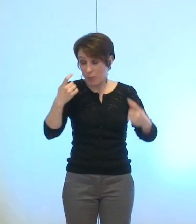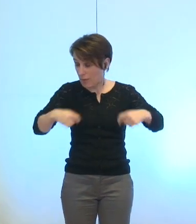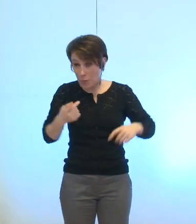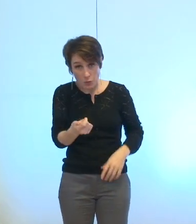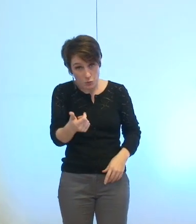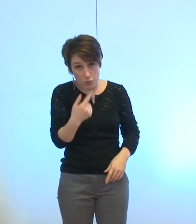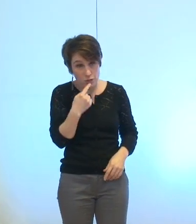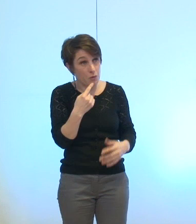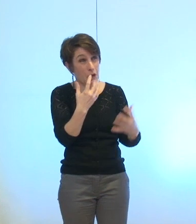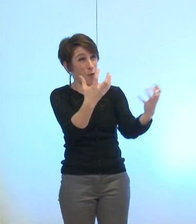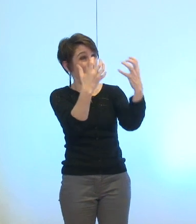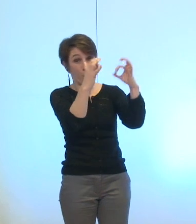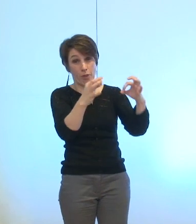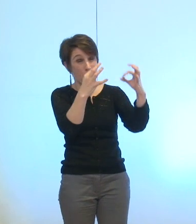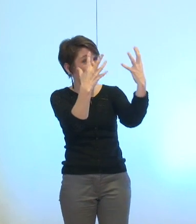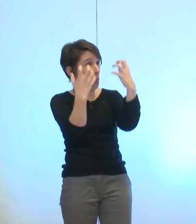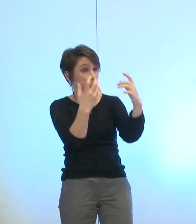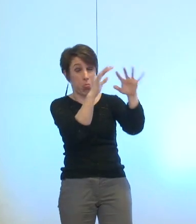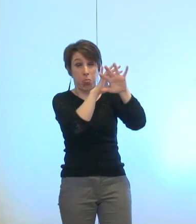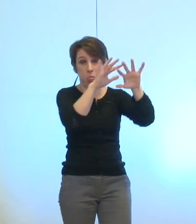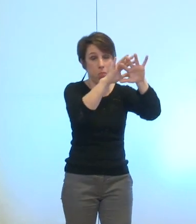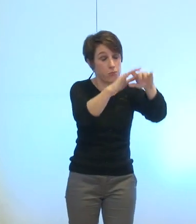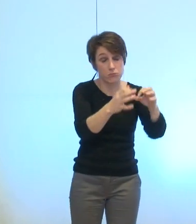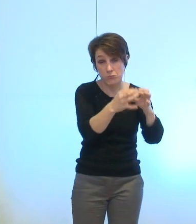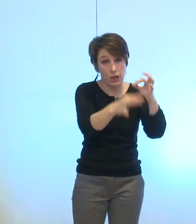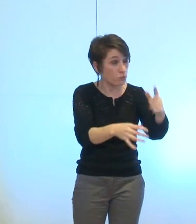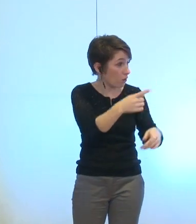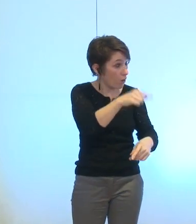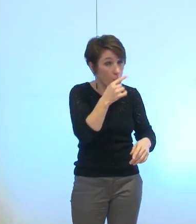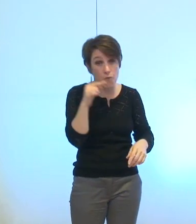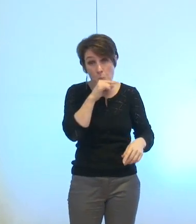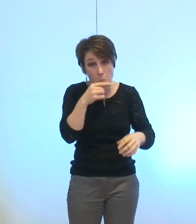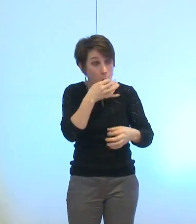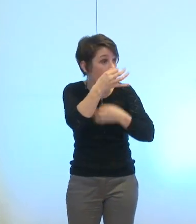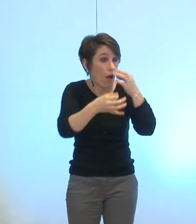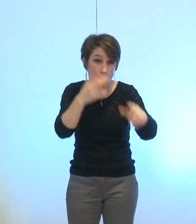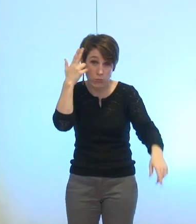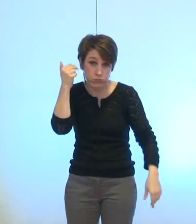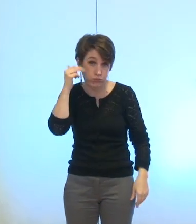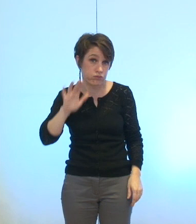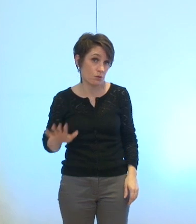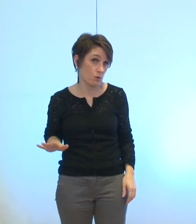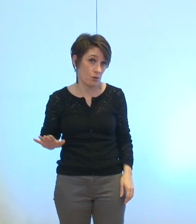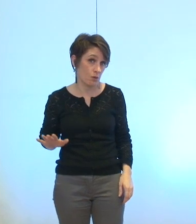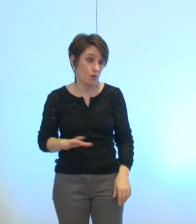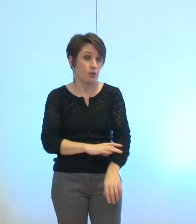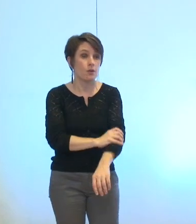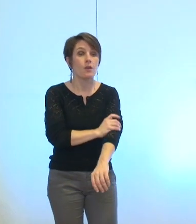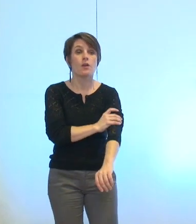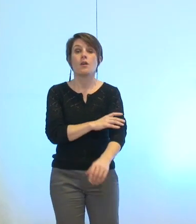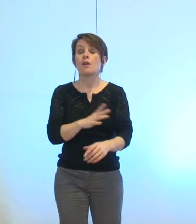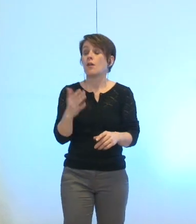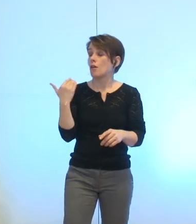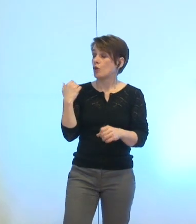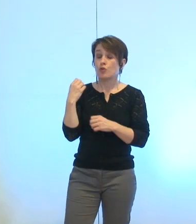craqus aux gens donc au total si on fait le bilan depuis même pas que vous êtes arrivés je vous ai